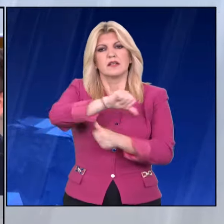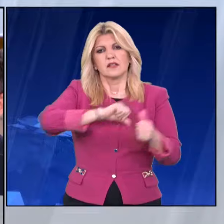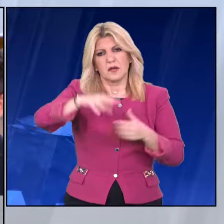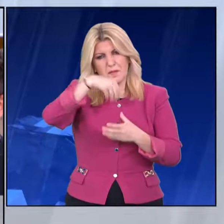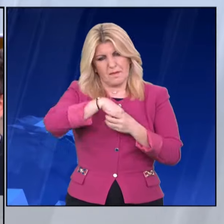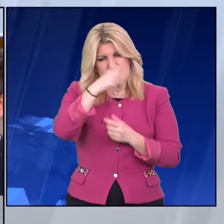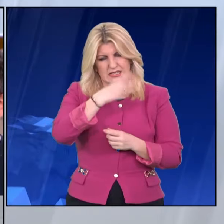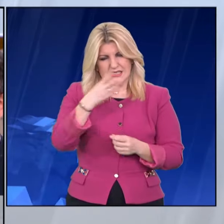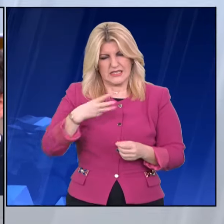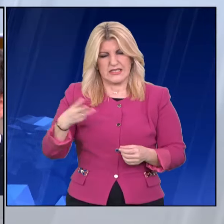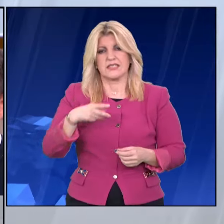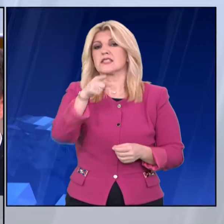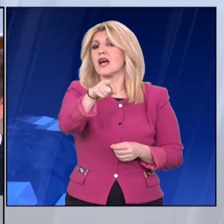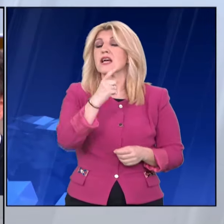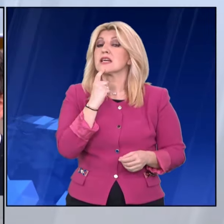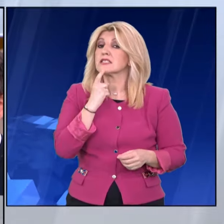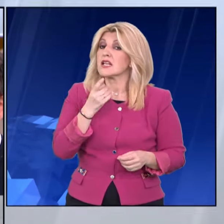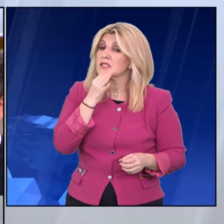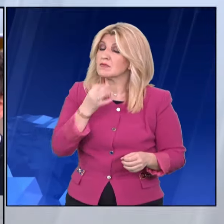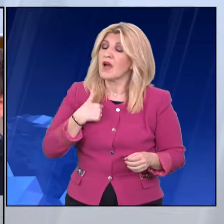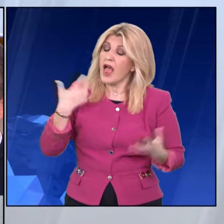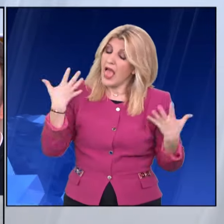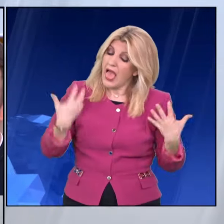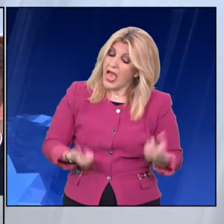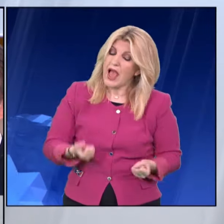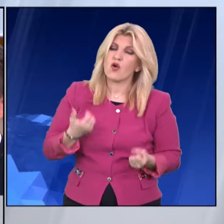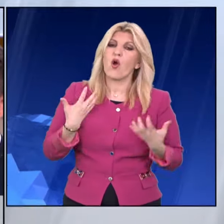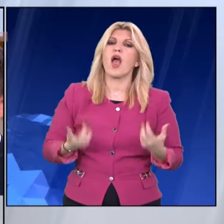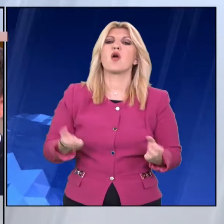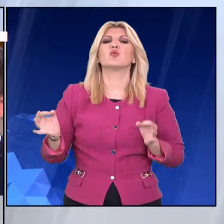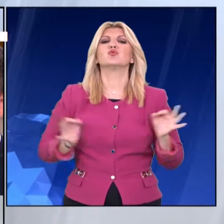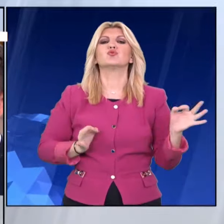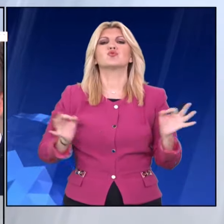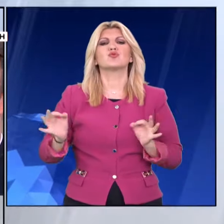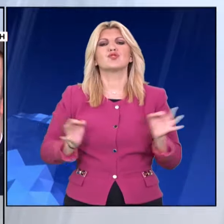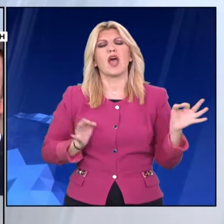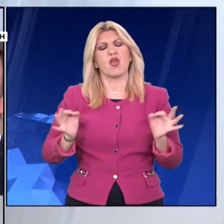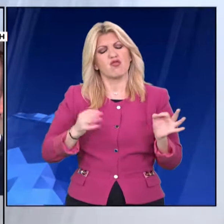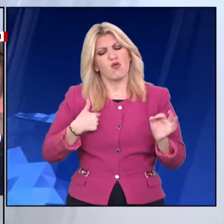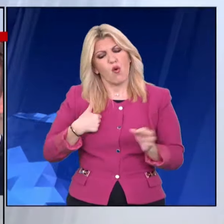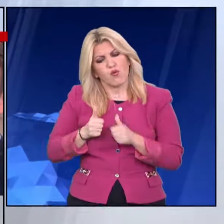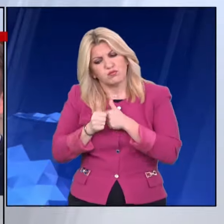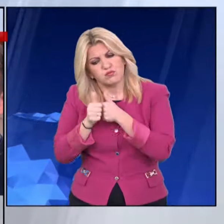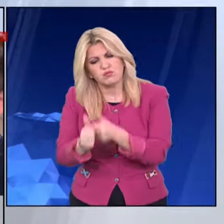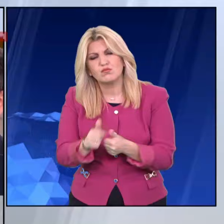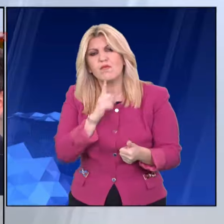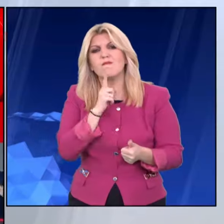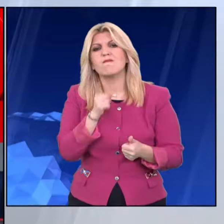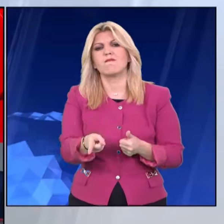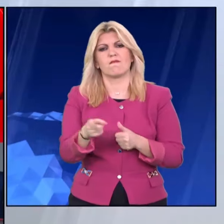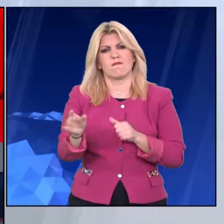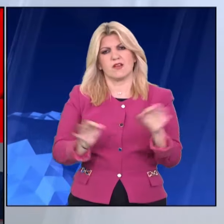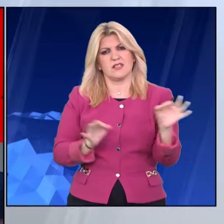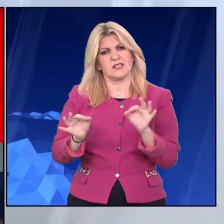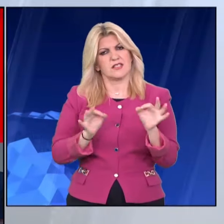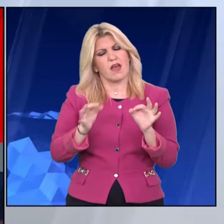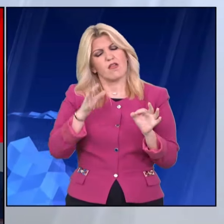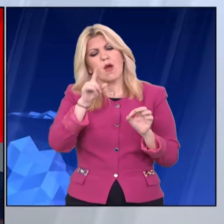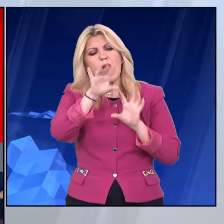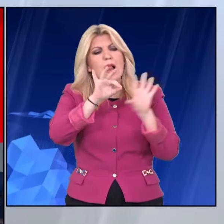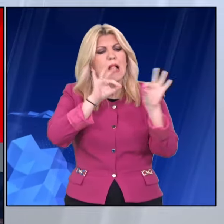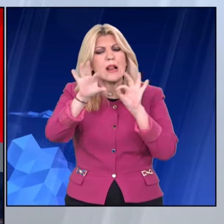Έχω ένα σχέδιο. Θα το εκτελέσω. Εντάξει, προφανώς θα υπάρξουν αλλαγές και ανάλογα